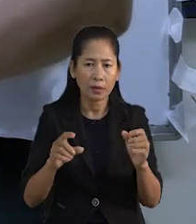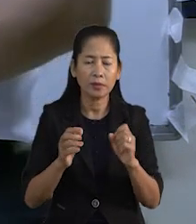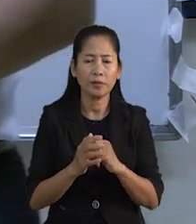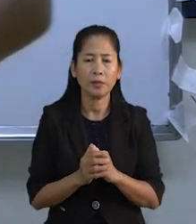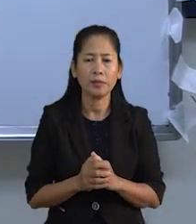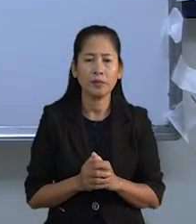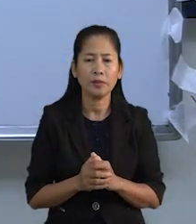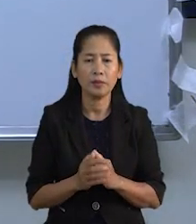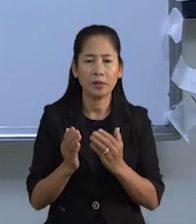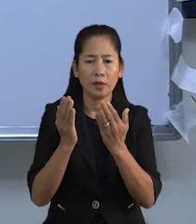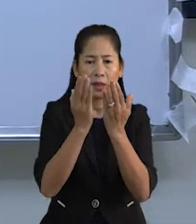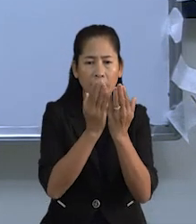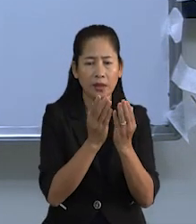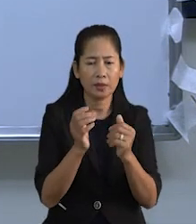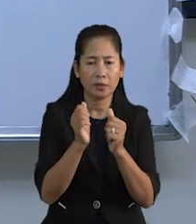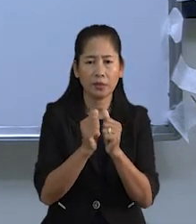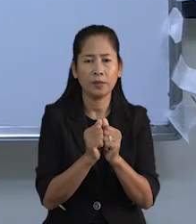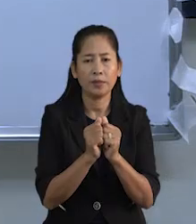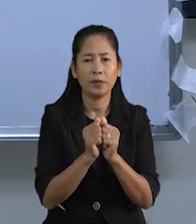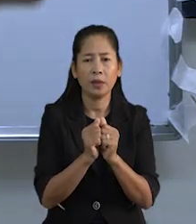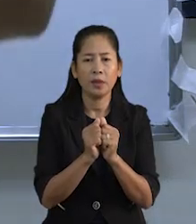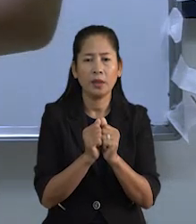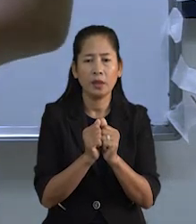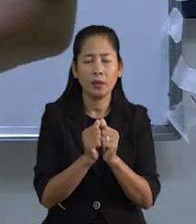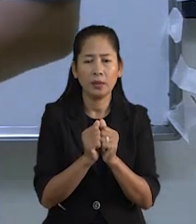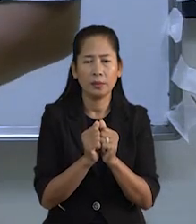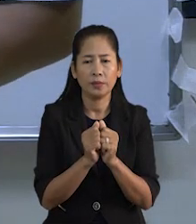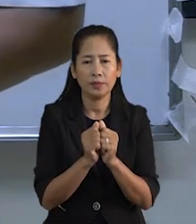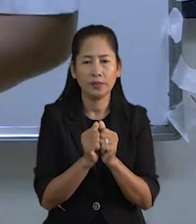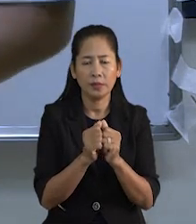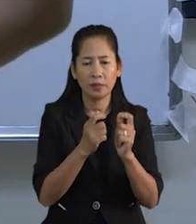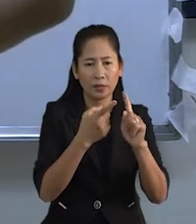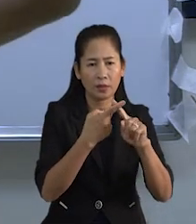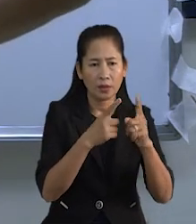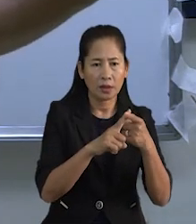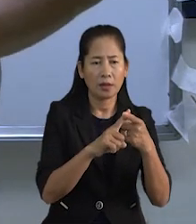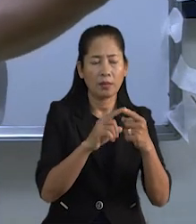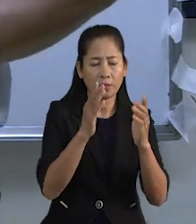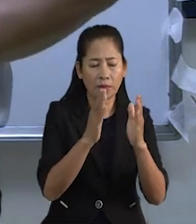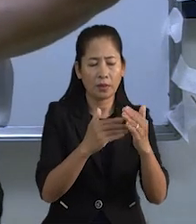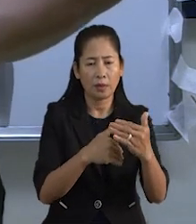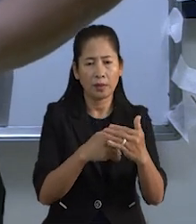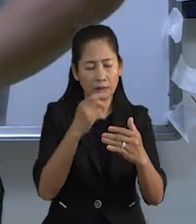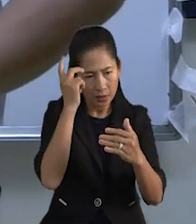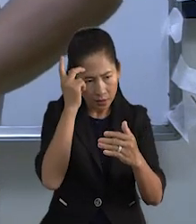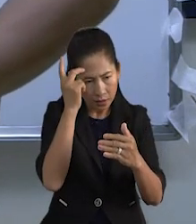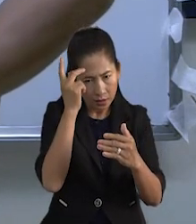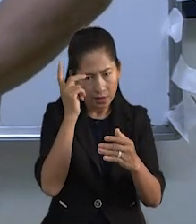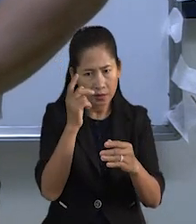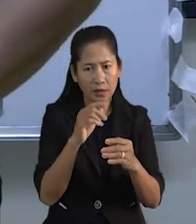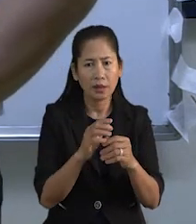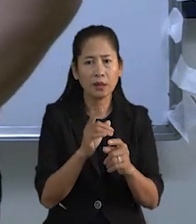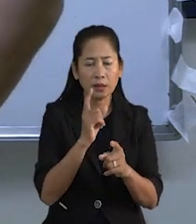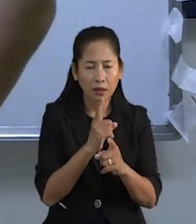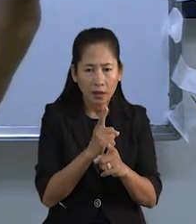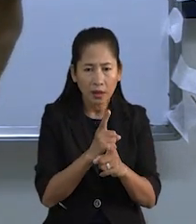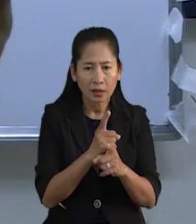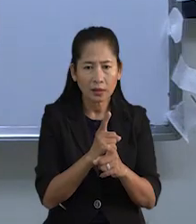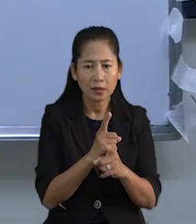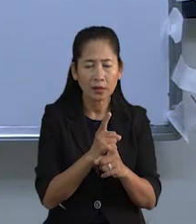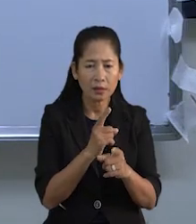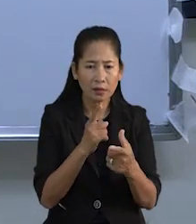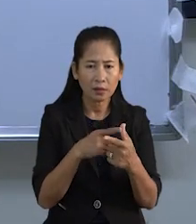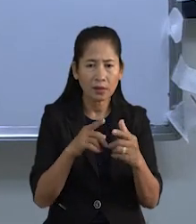ទេតោះកូនអានជាមួយលោកគ្រូហើយកូនអបាញ់មិញកូនដាក់លេខរៀងក្នុងប្រអប់ដែលលោកគ្រូឲ្យគិតសារល្បងនោះតើកូនធ្វើ